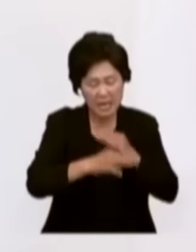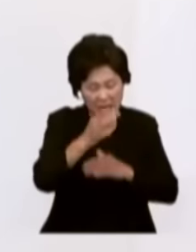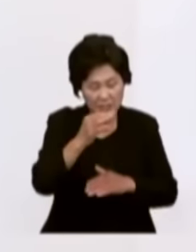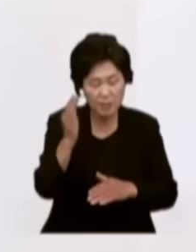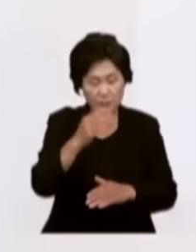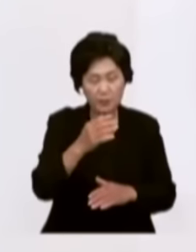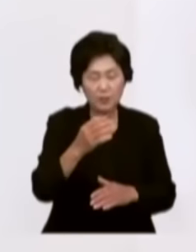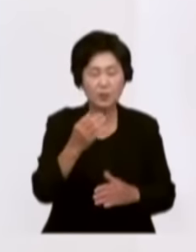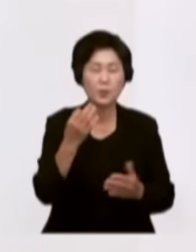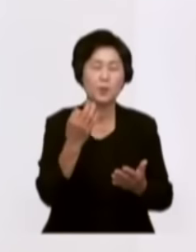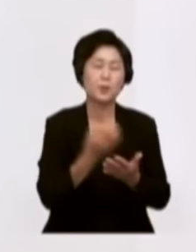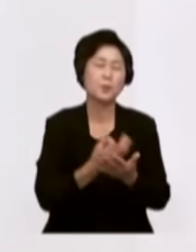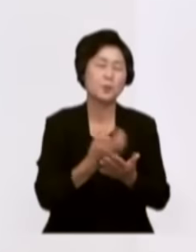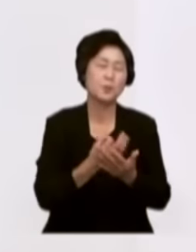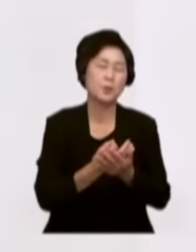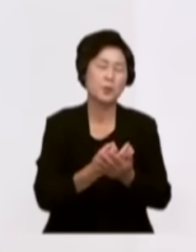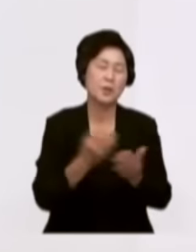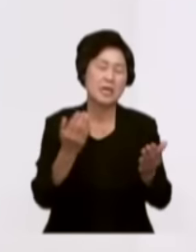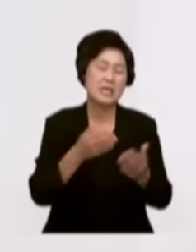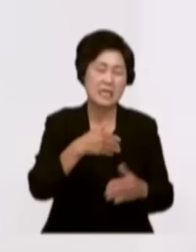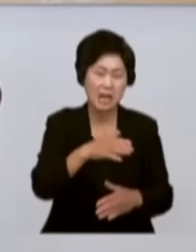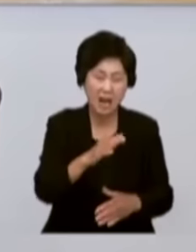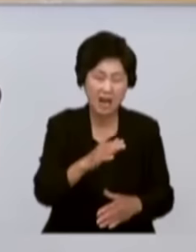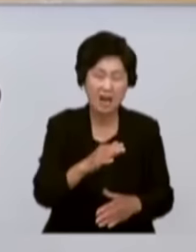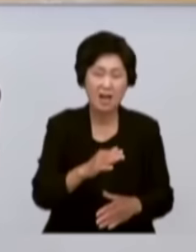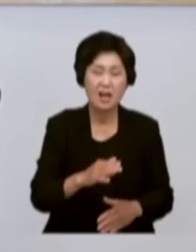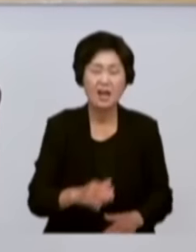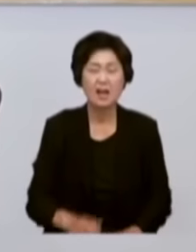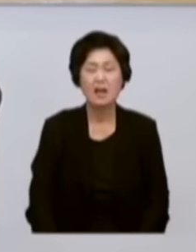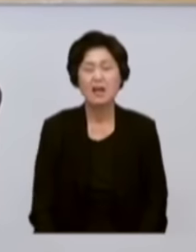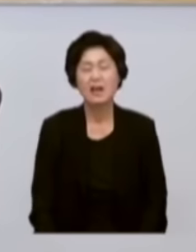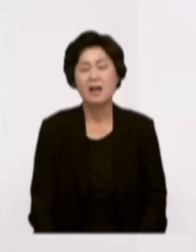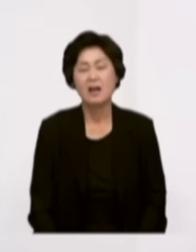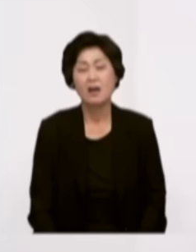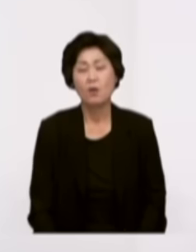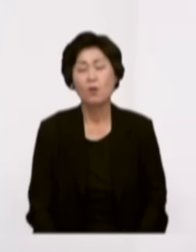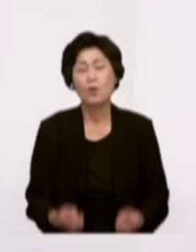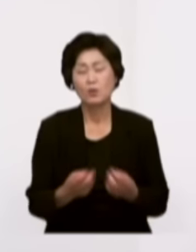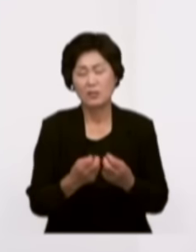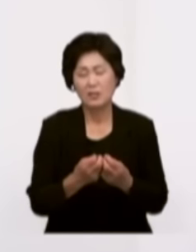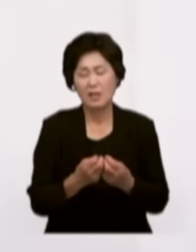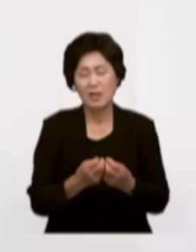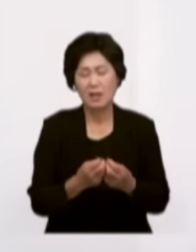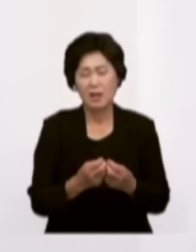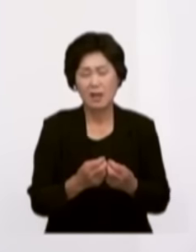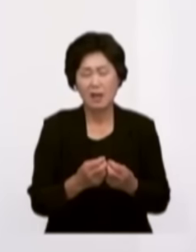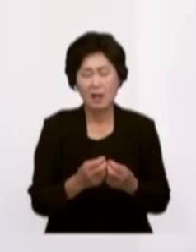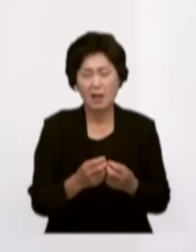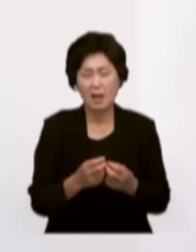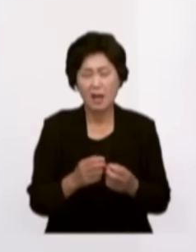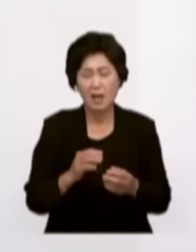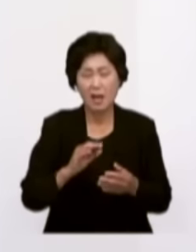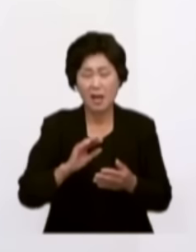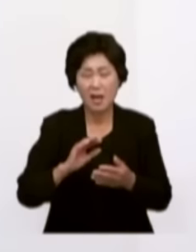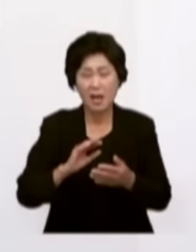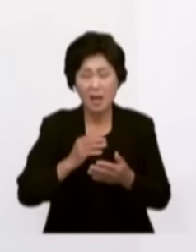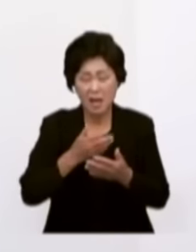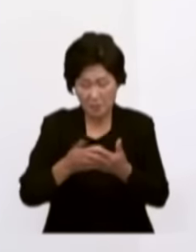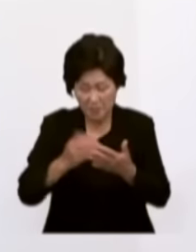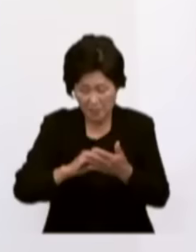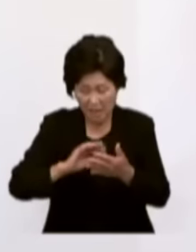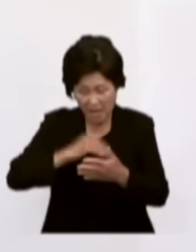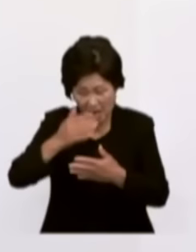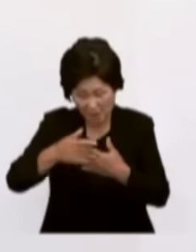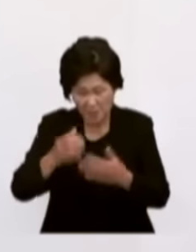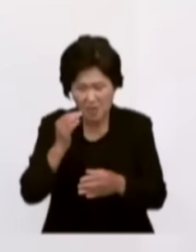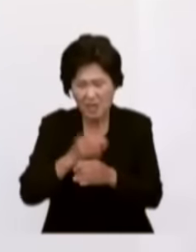그 돈을 벌어서 우리 밥을 먹일 그치. 정도 아버지 술값 될 정도였거든요. 네 아들 먹여야 되니까. 그러다 보니까 스케치북을 또 안 사가서 친구가 이렇게 한 장 쭉 찢어가지고 그림